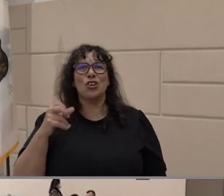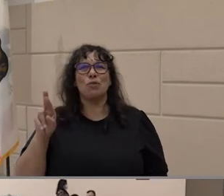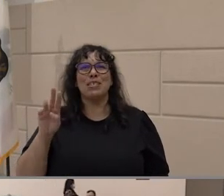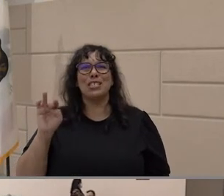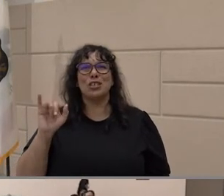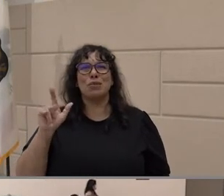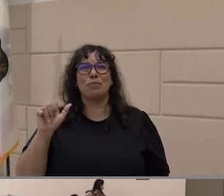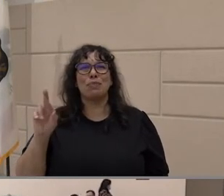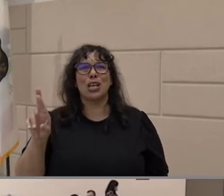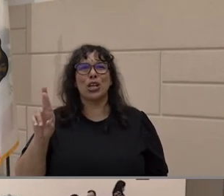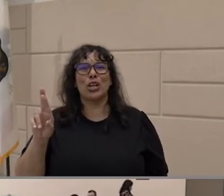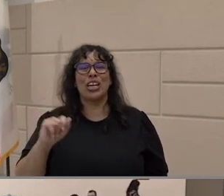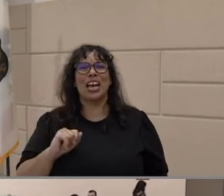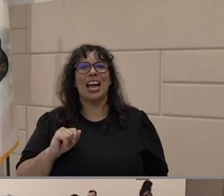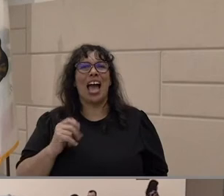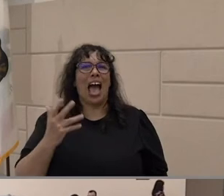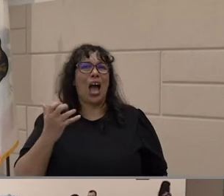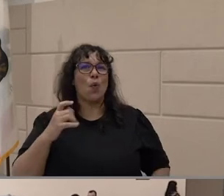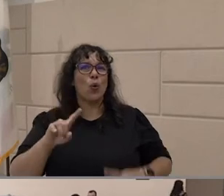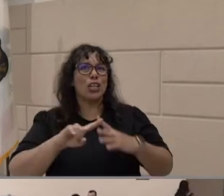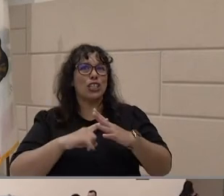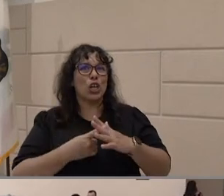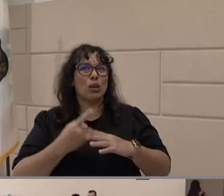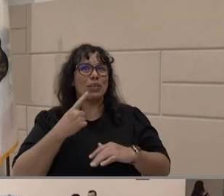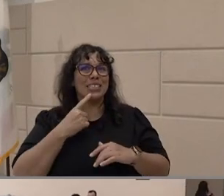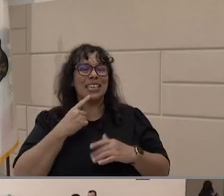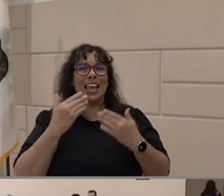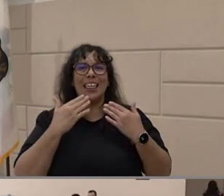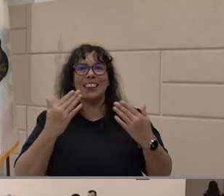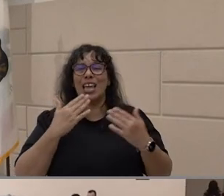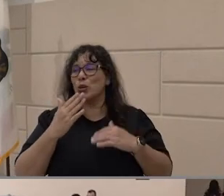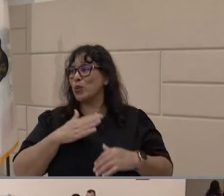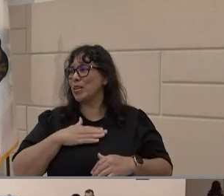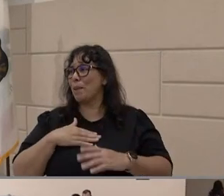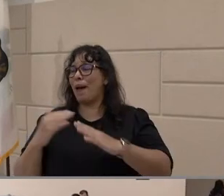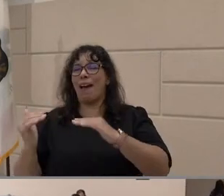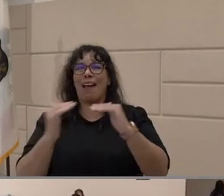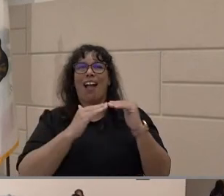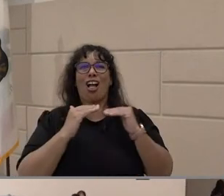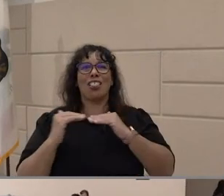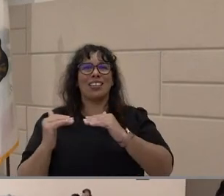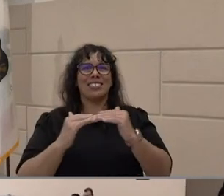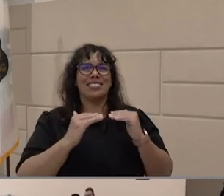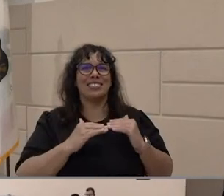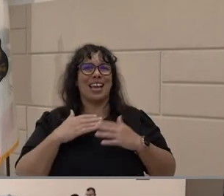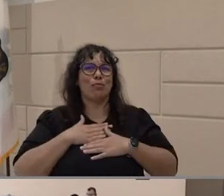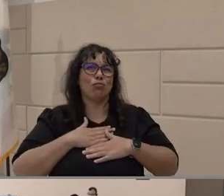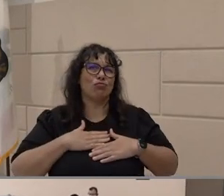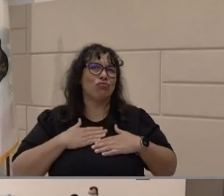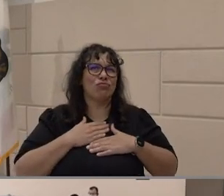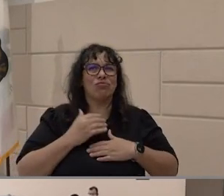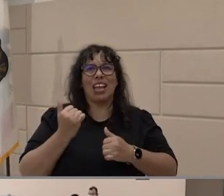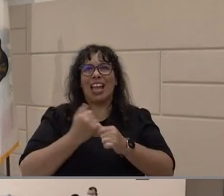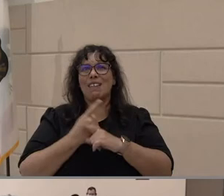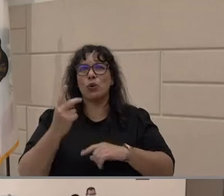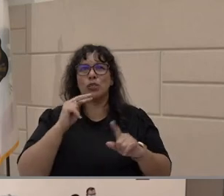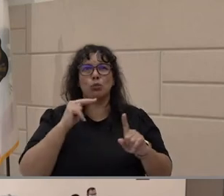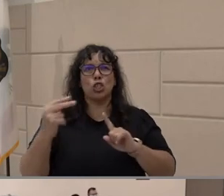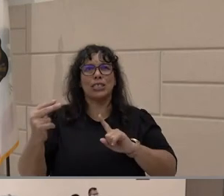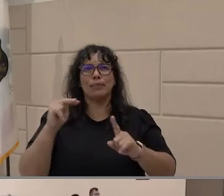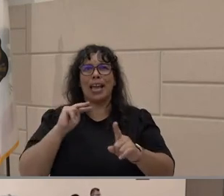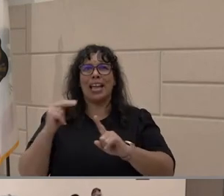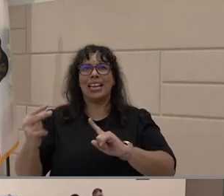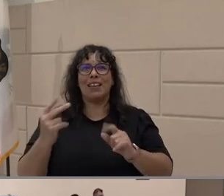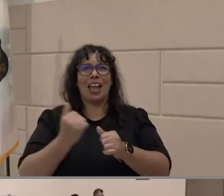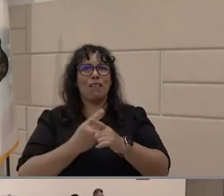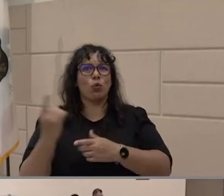Happy Mother's Day ណាបាទអ្នកស្រីសូមថ្លែងអំណរគុណចំពោះអ្នកធ្វើការជាមួយគាត់រួមគ្នានឹងគា